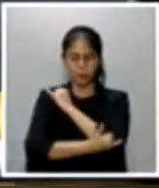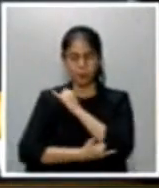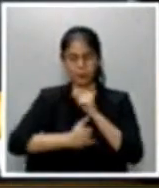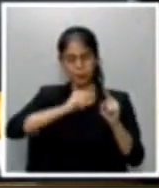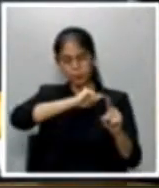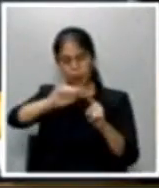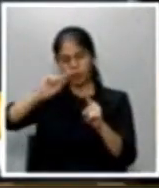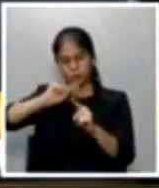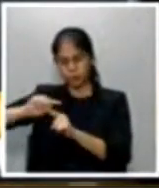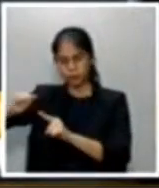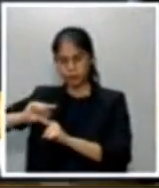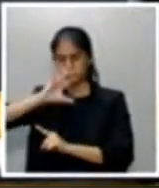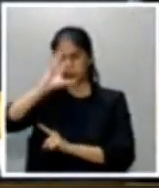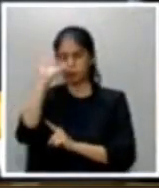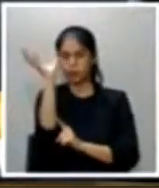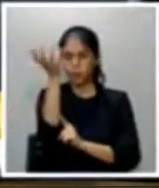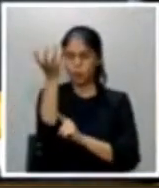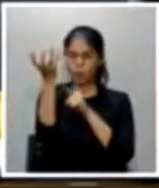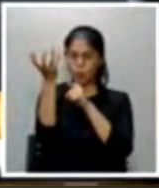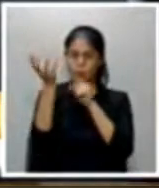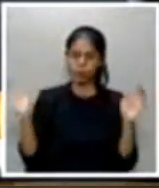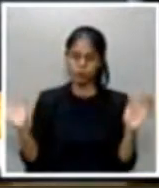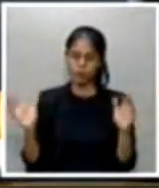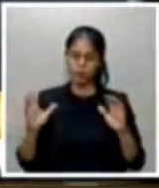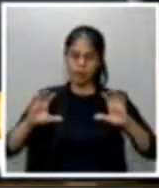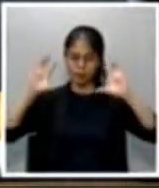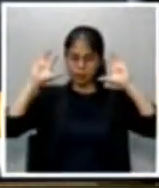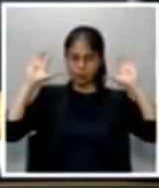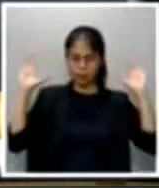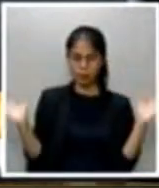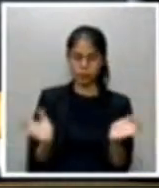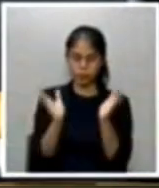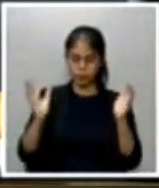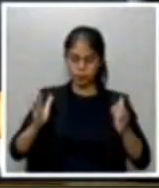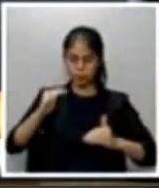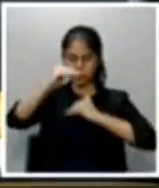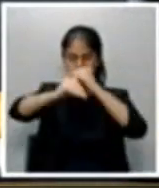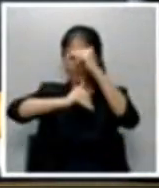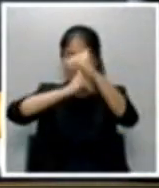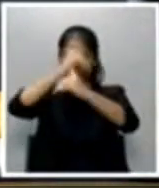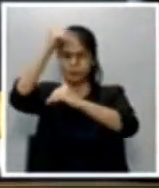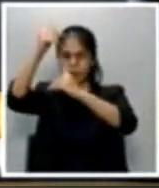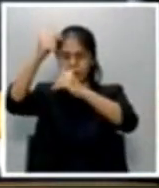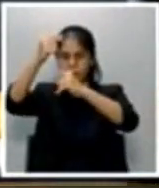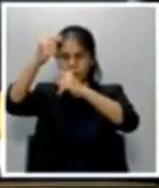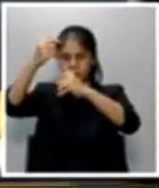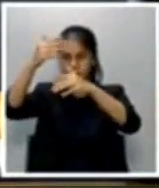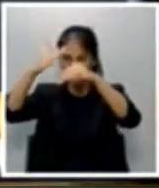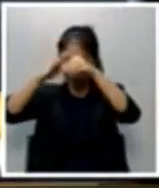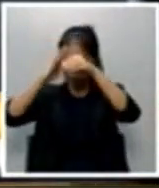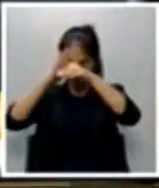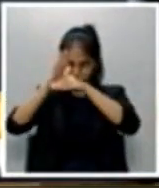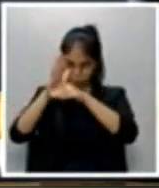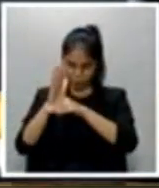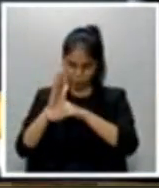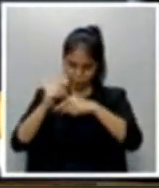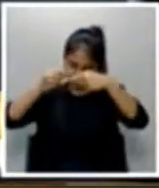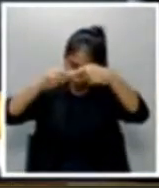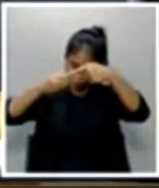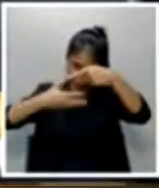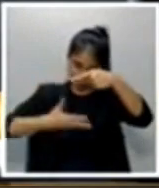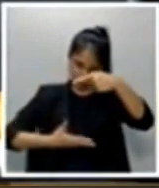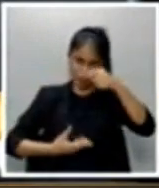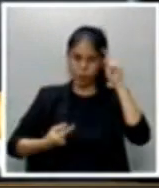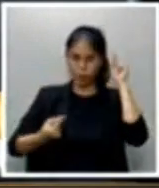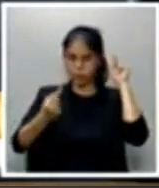นุนให้มหาวิทยาลัยต่างๆของตนเองเนี่ยมีความก้าวหน้านะครับมีการจัดอันดับแรงกิ้งโดยสถาบันต่าง